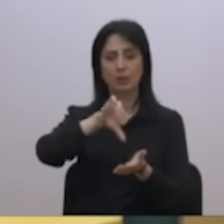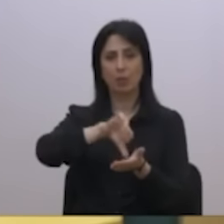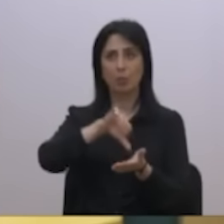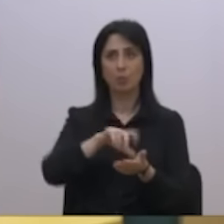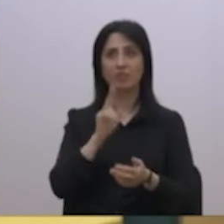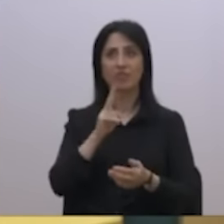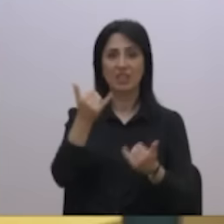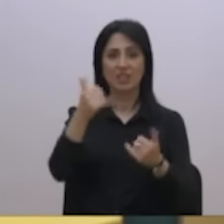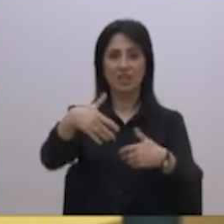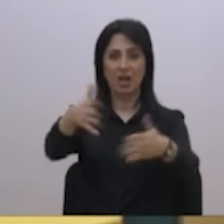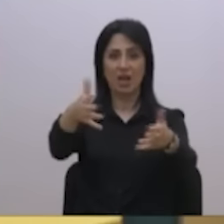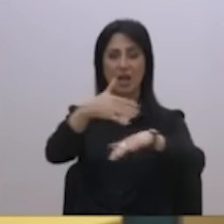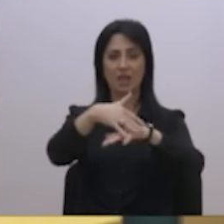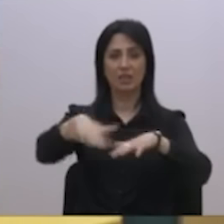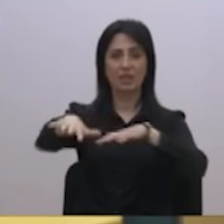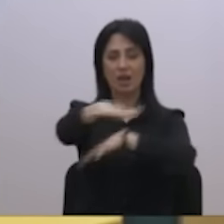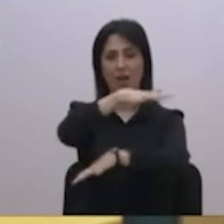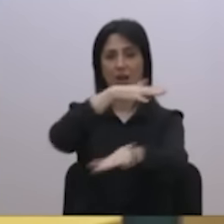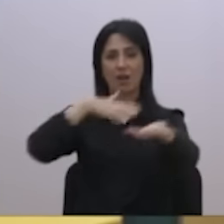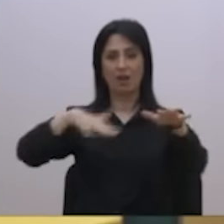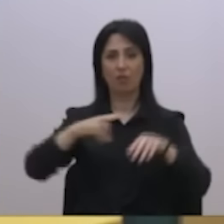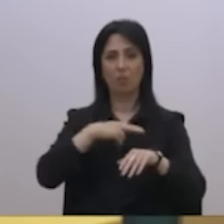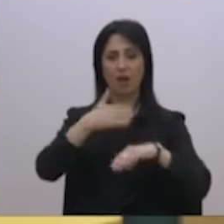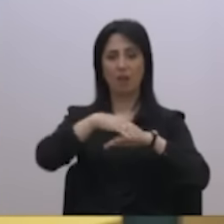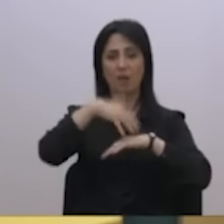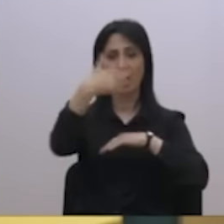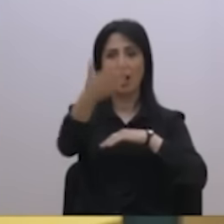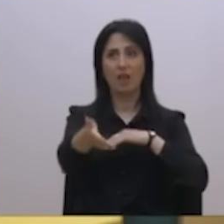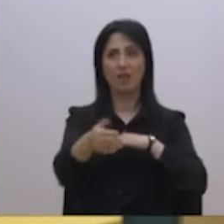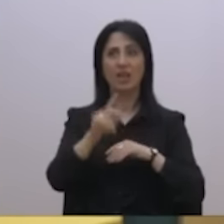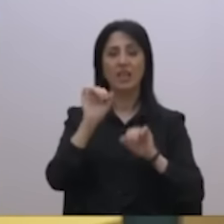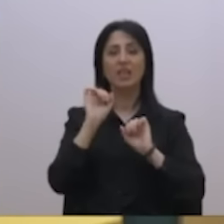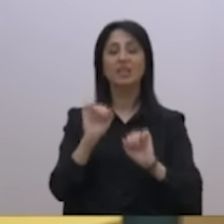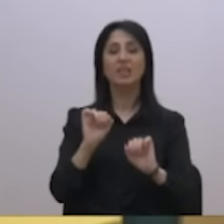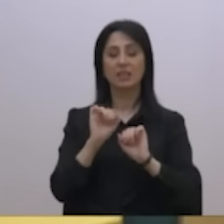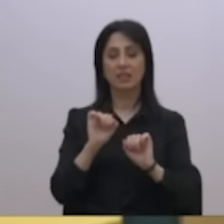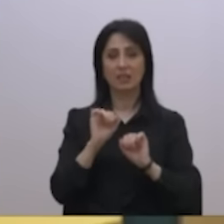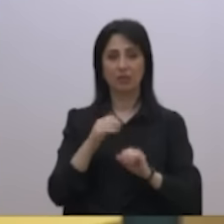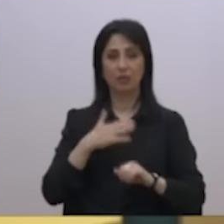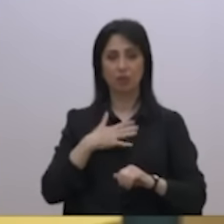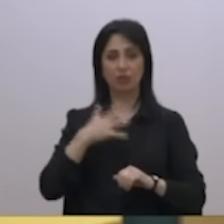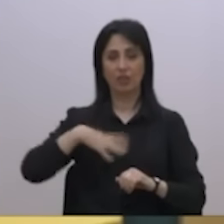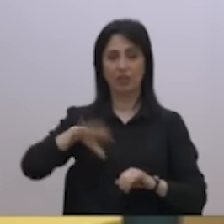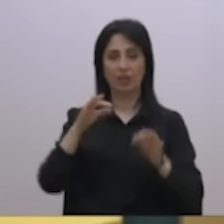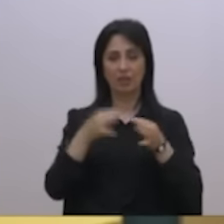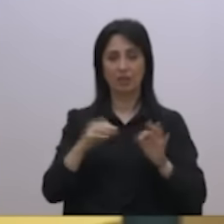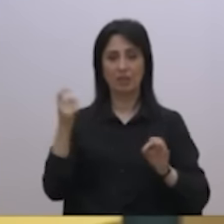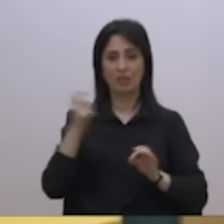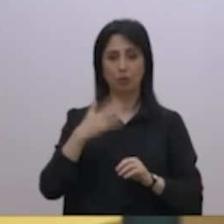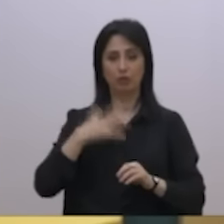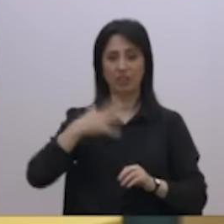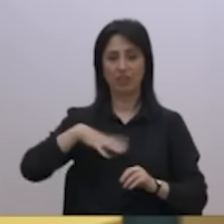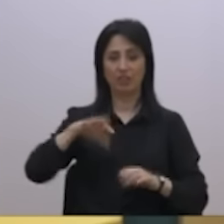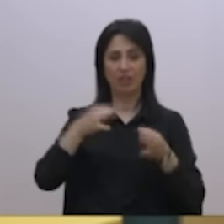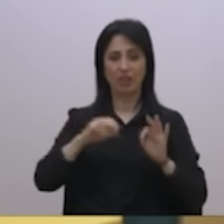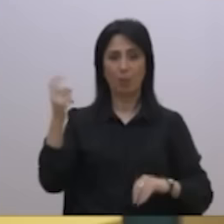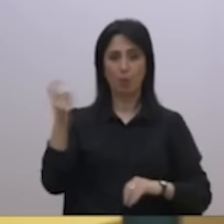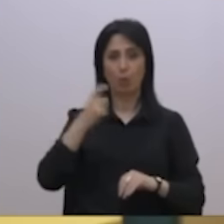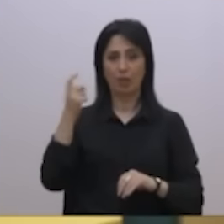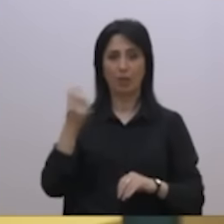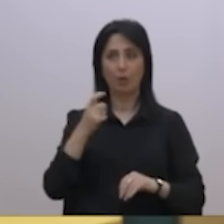რომლებიც ახლაც დგანან საქართველოს პარლამენტის შენობის გარეთ და იცავენ ჩვენი ქვეყნის თავისუფლებას, ჩვენი ქვეყნის